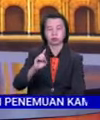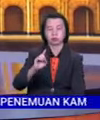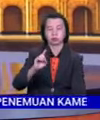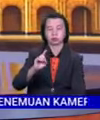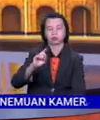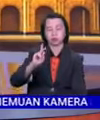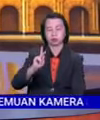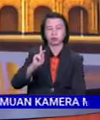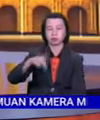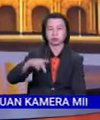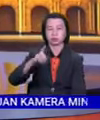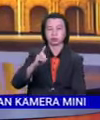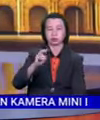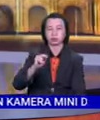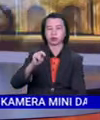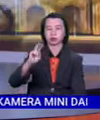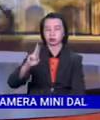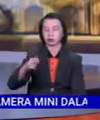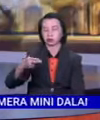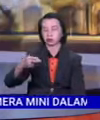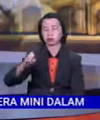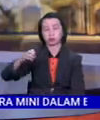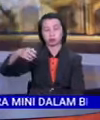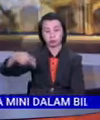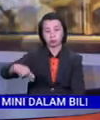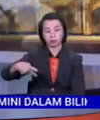Kementerian Kewangan akan meneliti dan memperhalusi cadangan Kementerian Perdagangan Dalam Negeri dan Hal Ehwal Pengguna KPDN